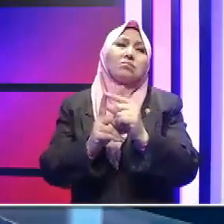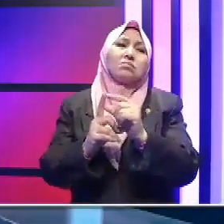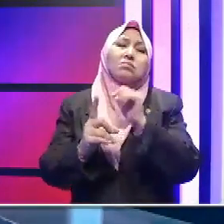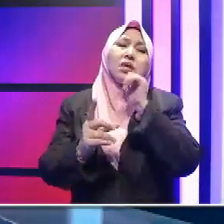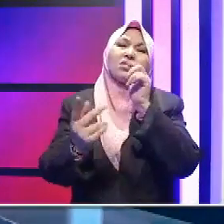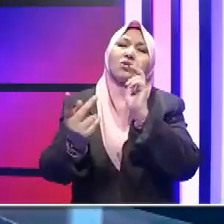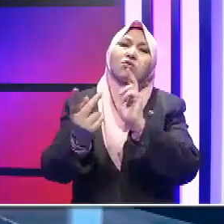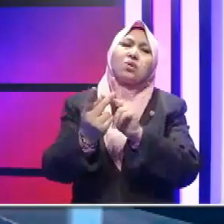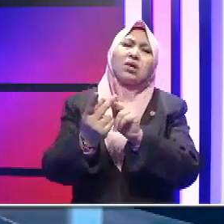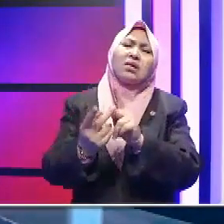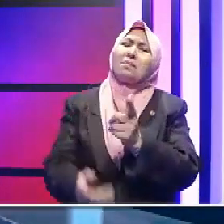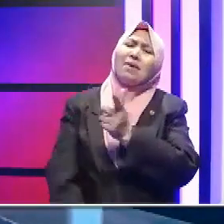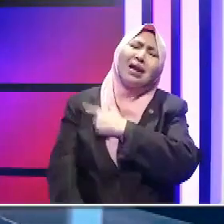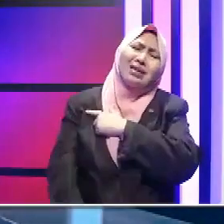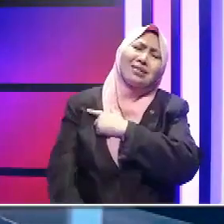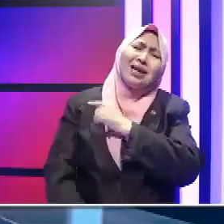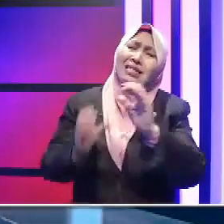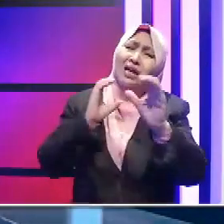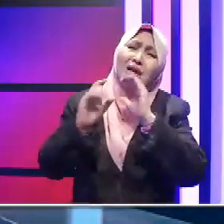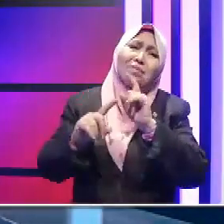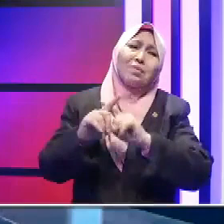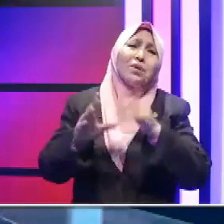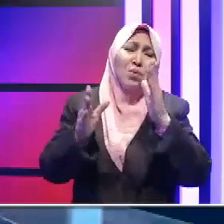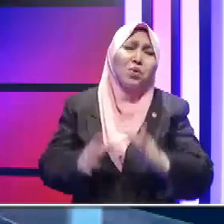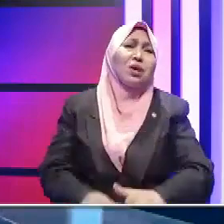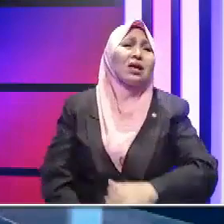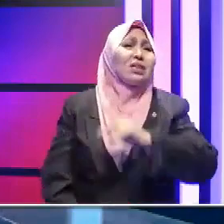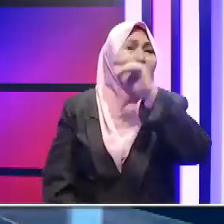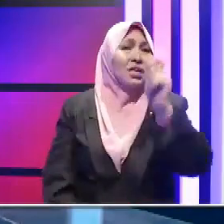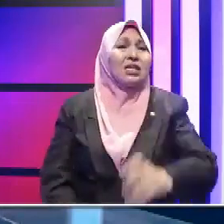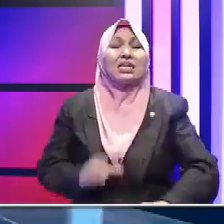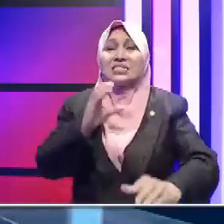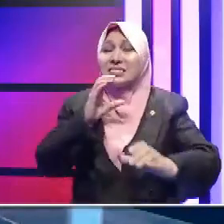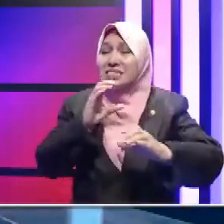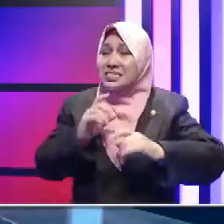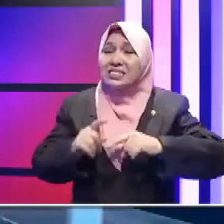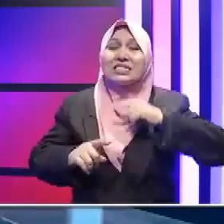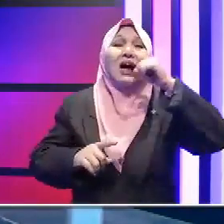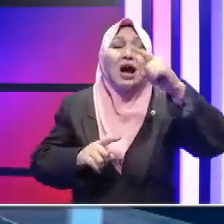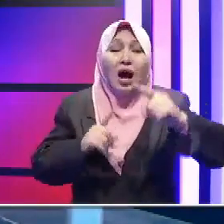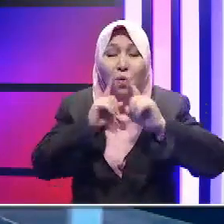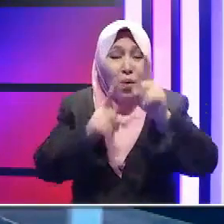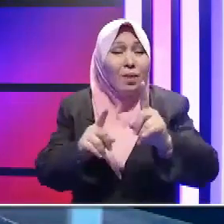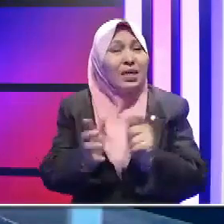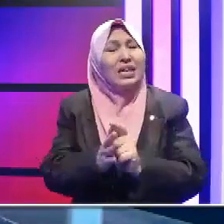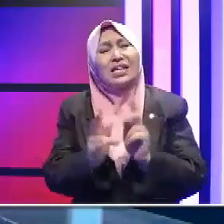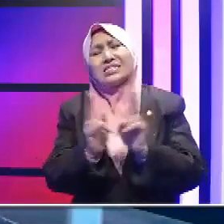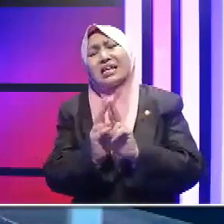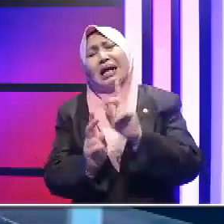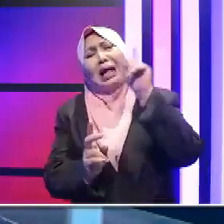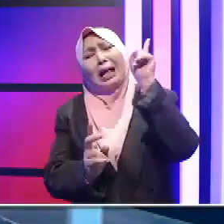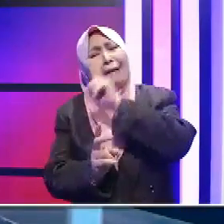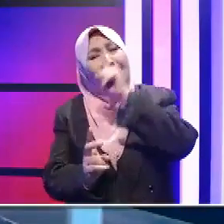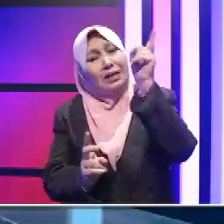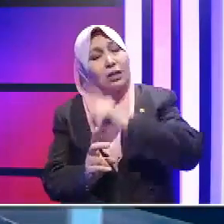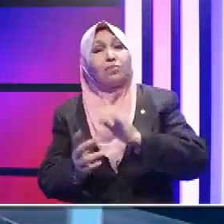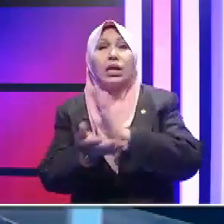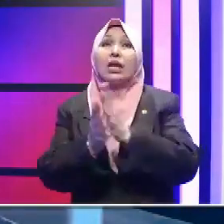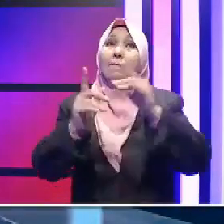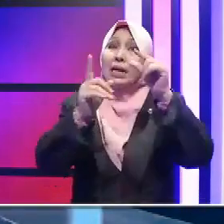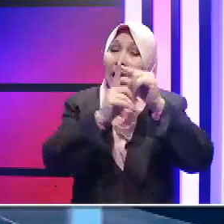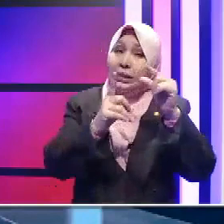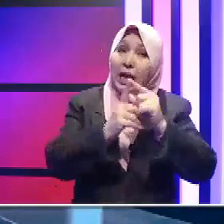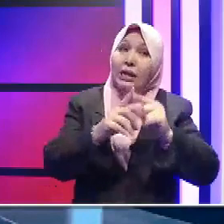dia melahap cakap tapi dah wanitanya dijawab bilang tapi dijawab dengan sangat lupa jadi perkataan